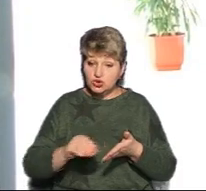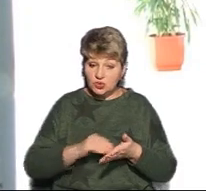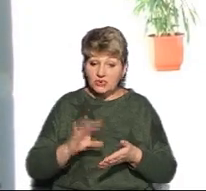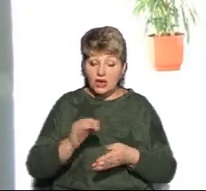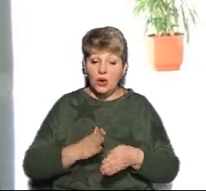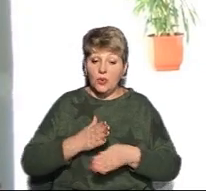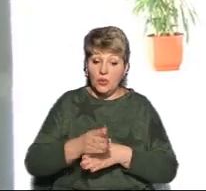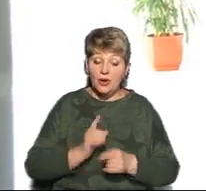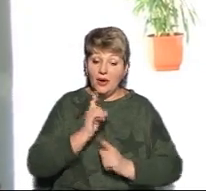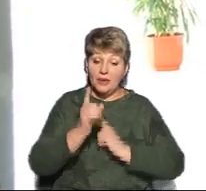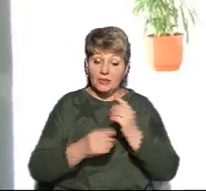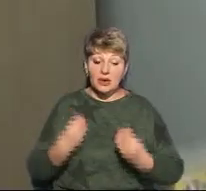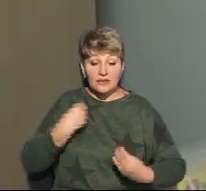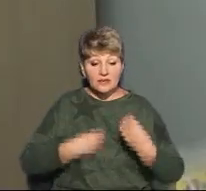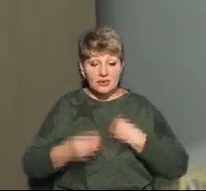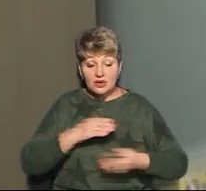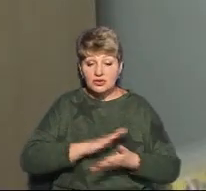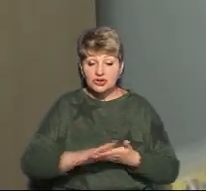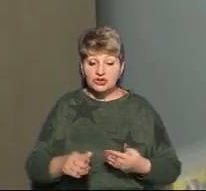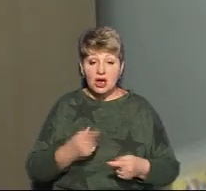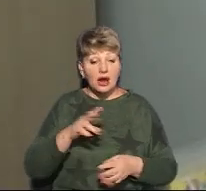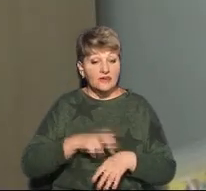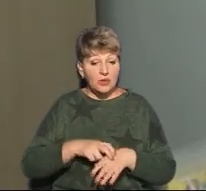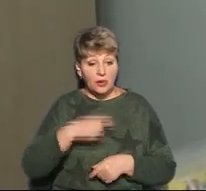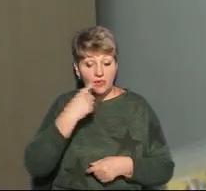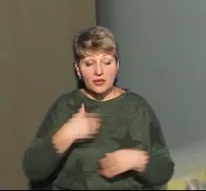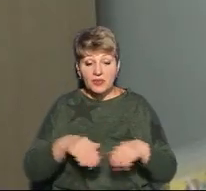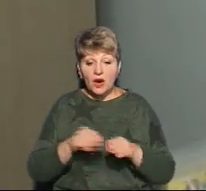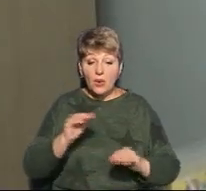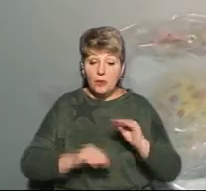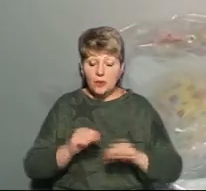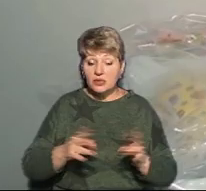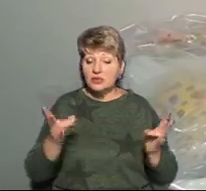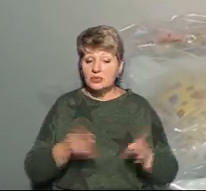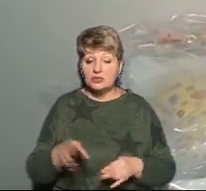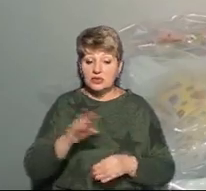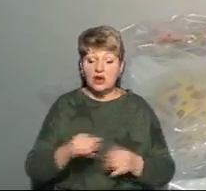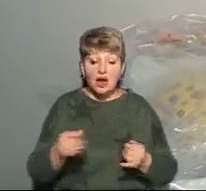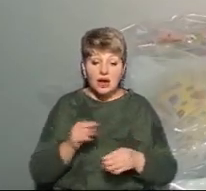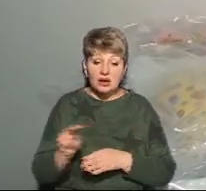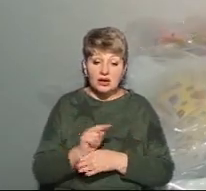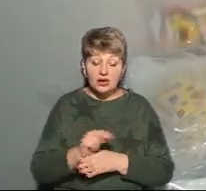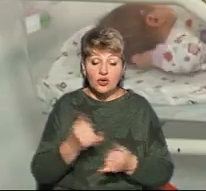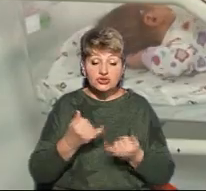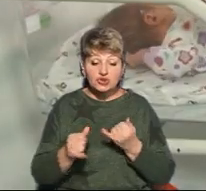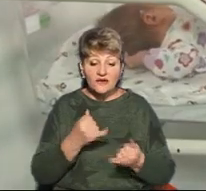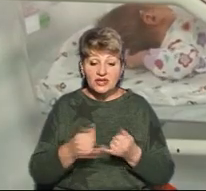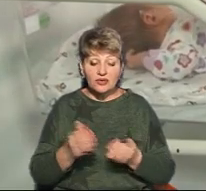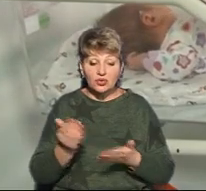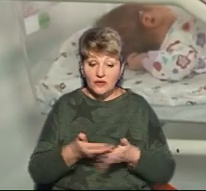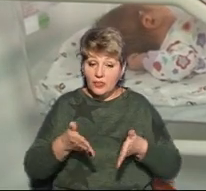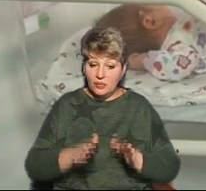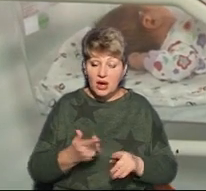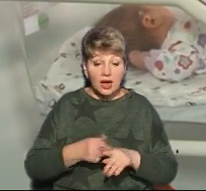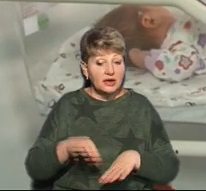та гостей перевдягають у стерильний одяг. Лікарка говорить, такий комплект потрібен для лікування жовтяниці у новонароджених. Пояснює,